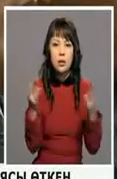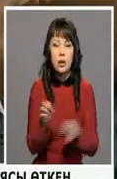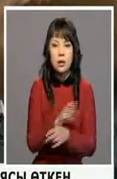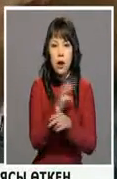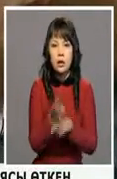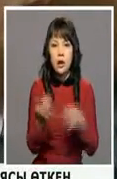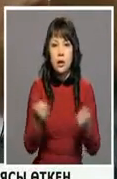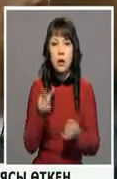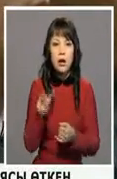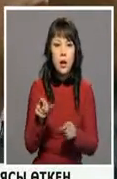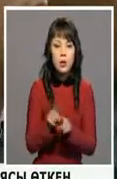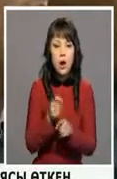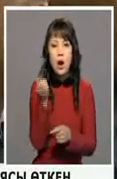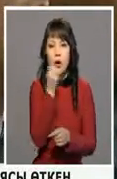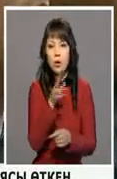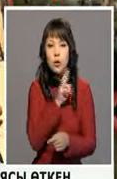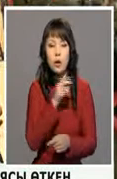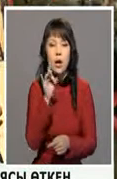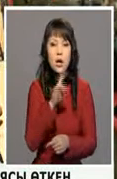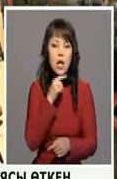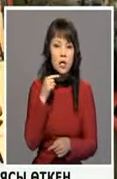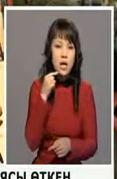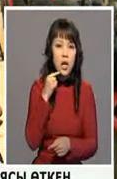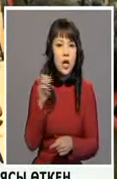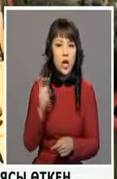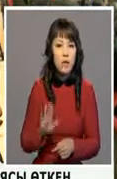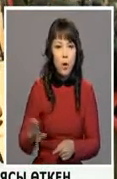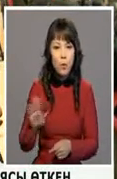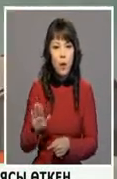еліміздің терминалдық желісі Ресей, Еуропа, Парсы